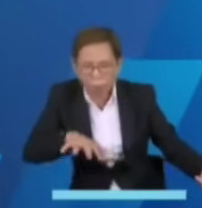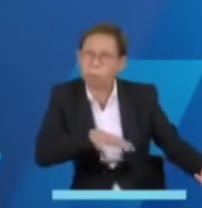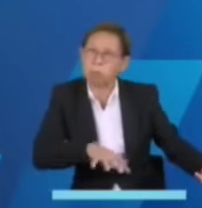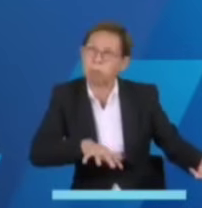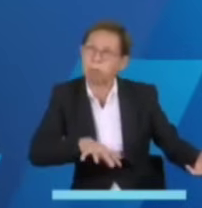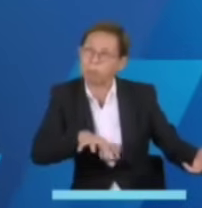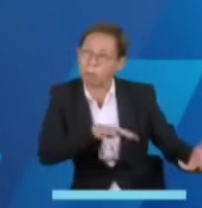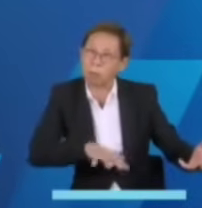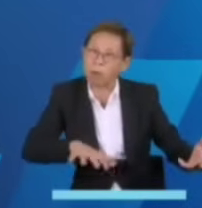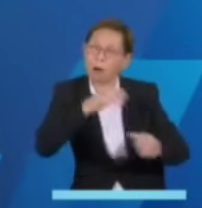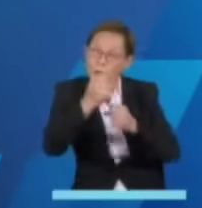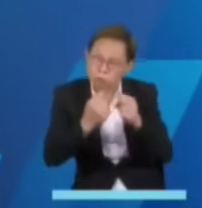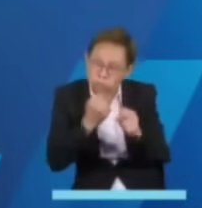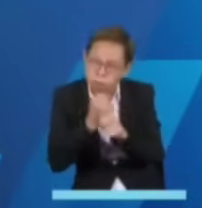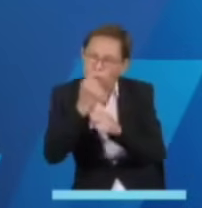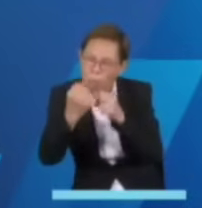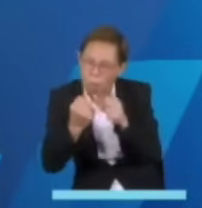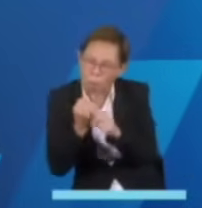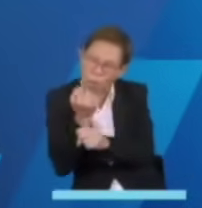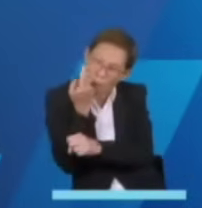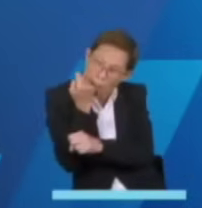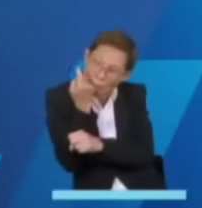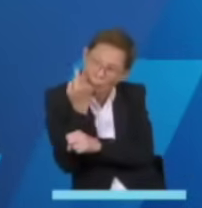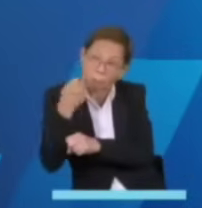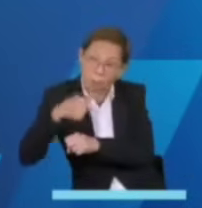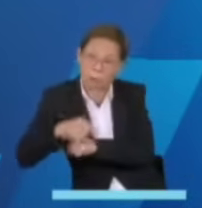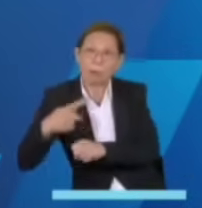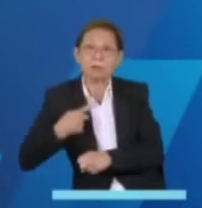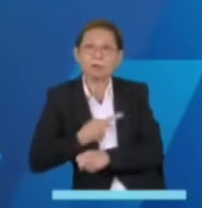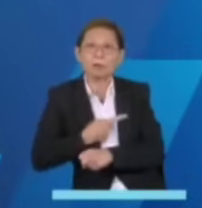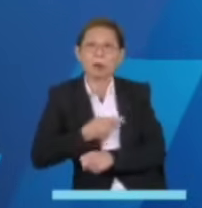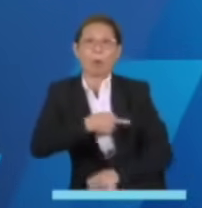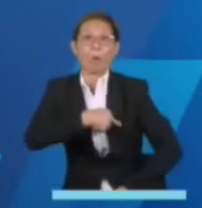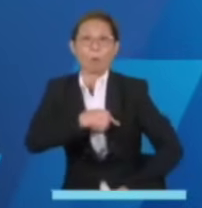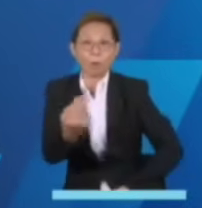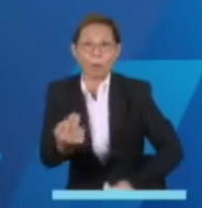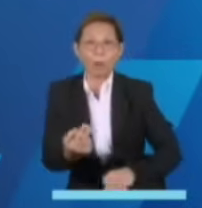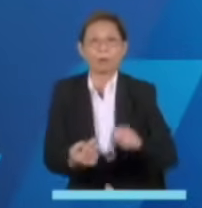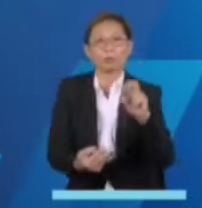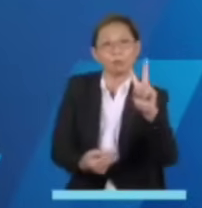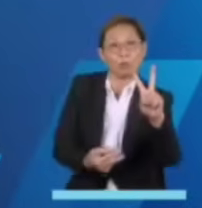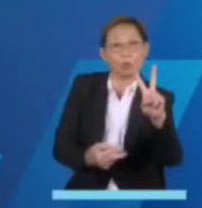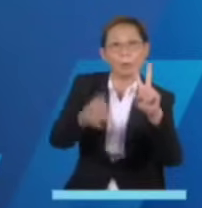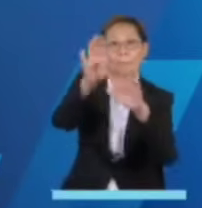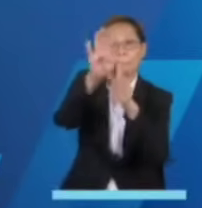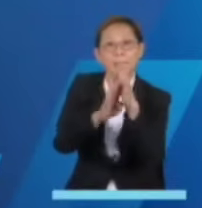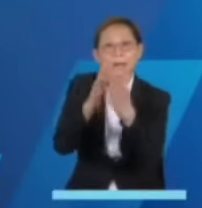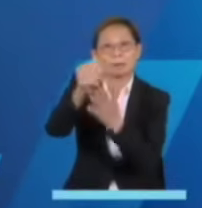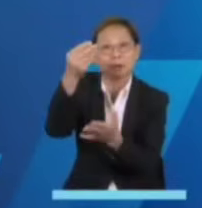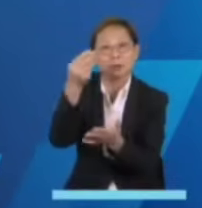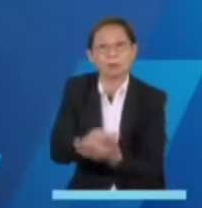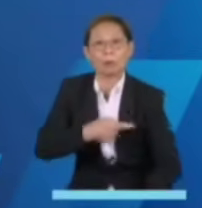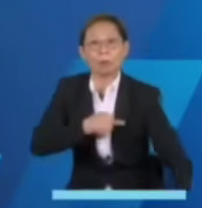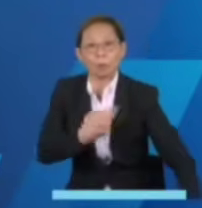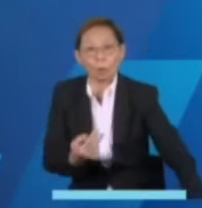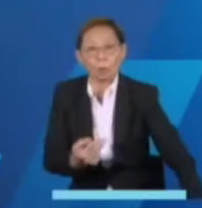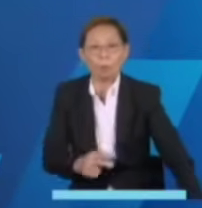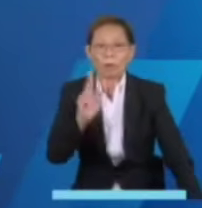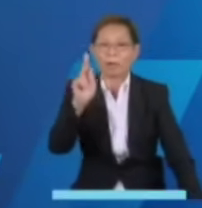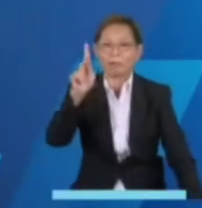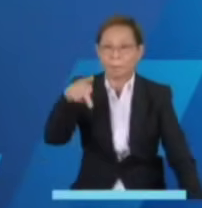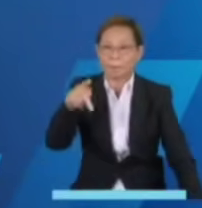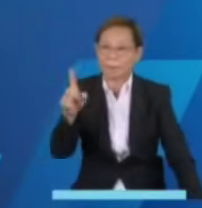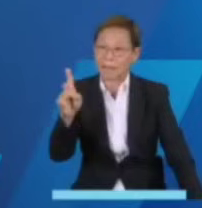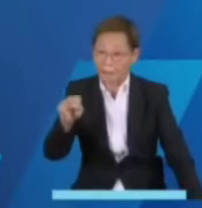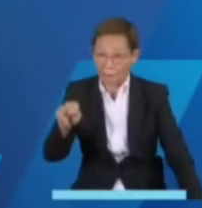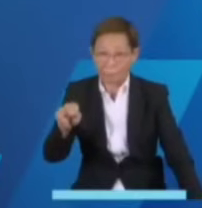dari beberapa tahun kebelakangan, kita telah kehilangan 2 bilion ringgit. Kementerian Perdagangan